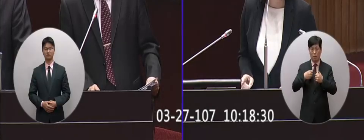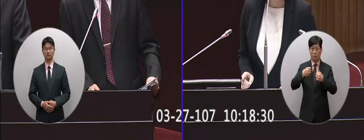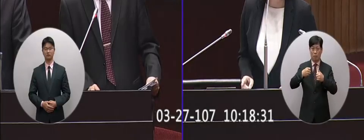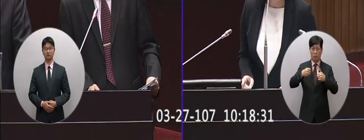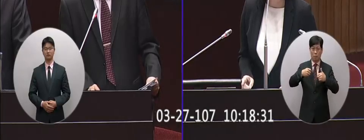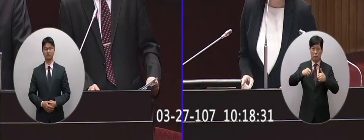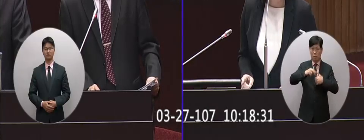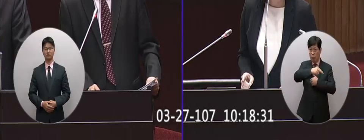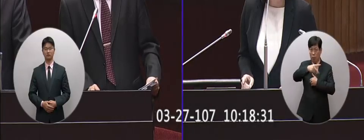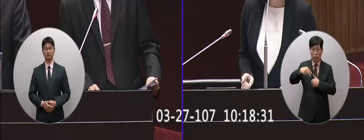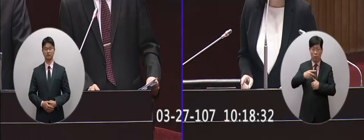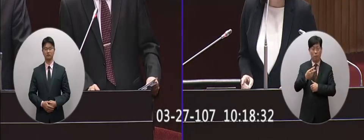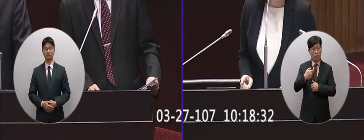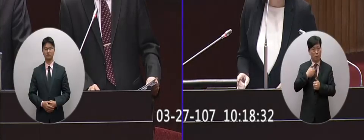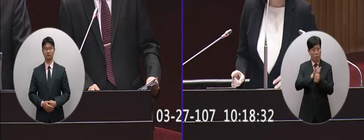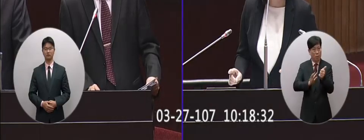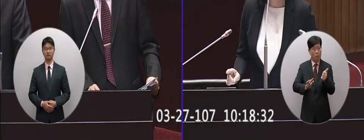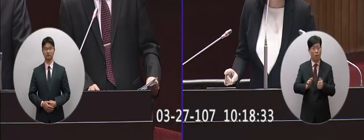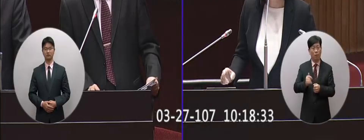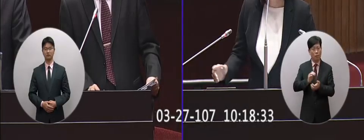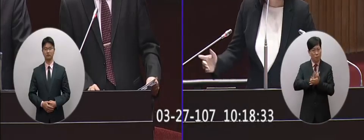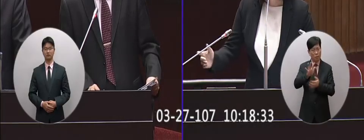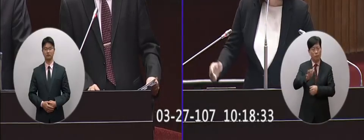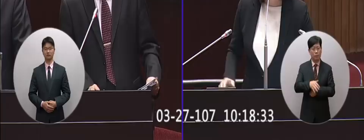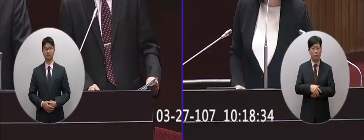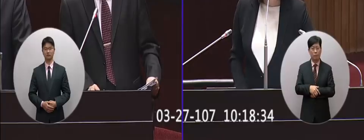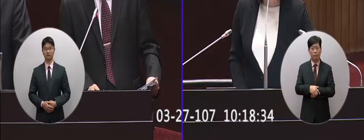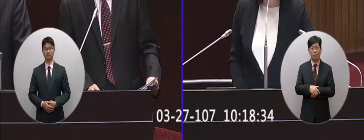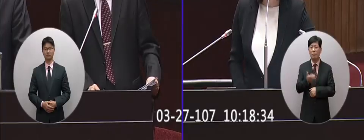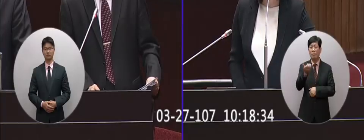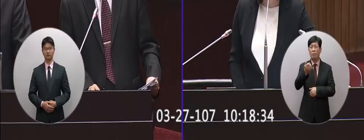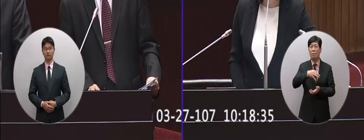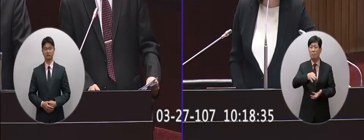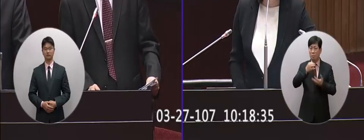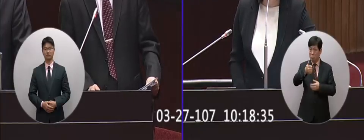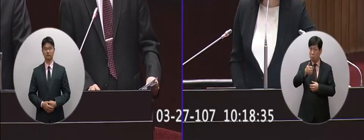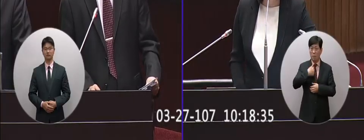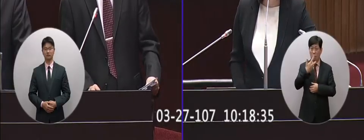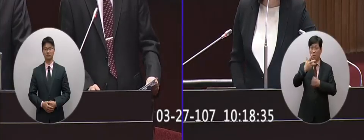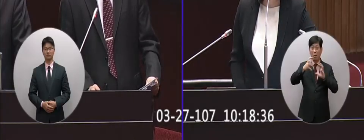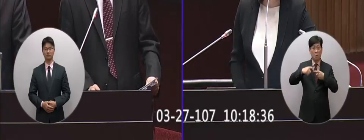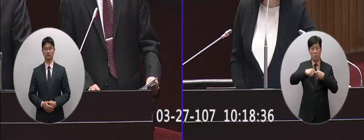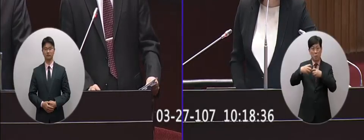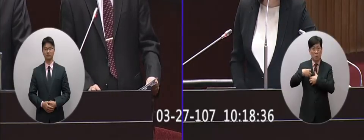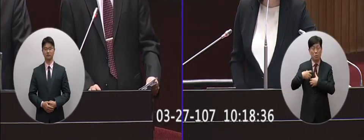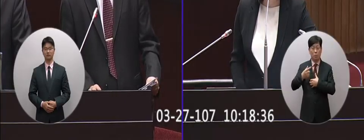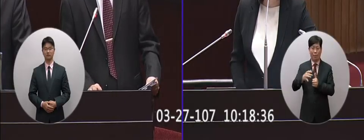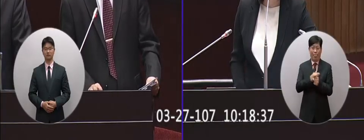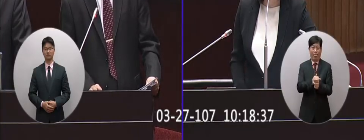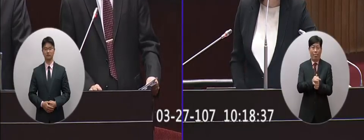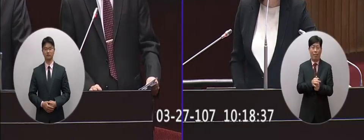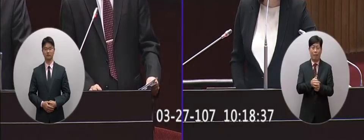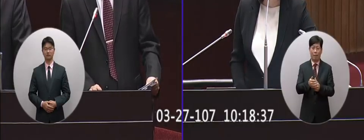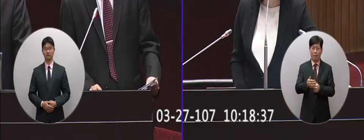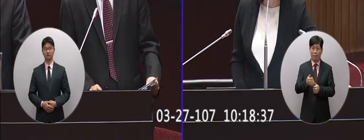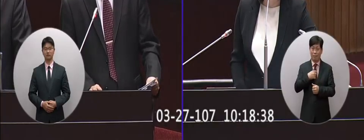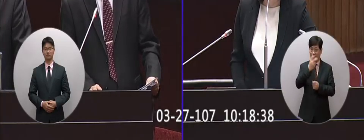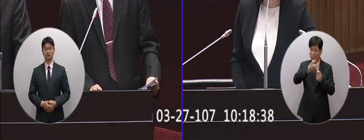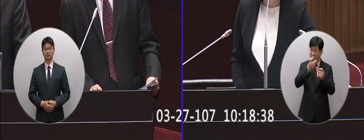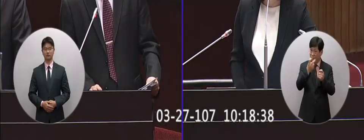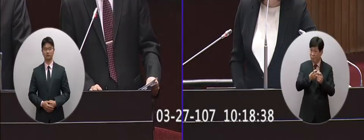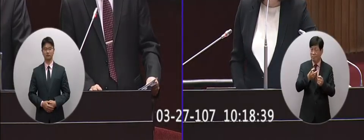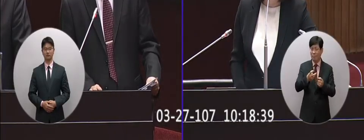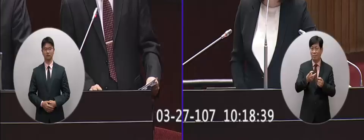损害跟影响，我们未来，所以我说刚刚讲的真好，八国联军，我们被掐住了。不但